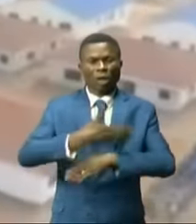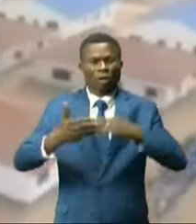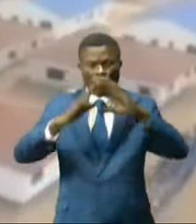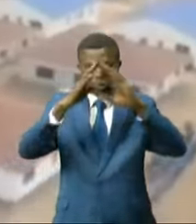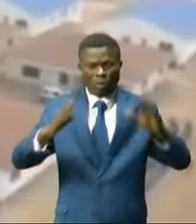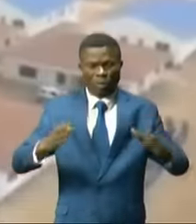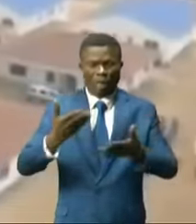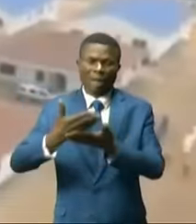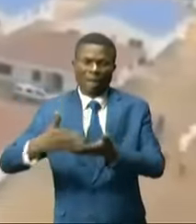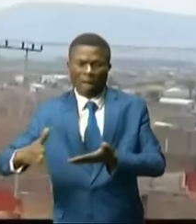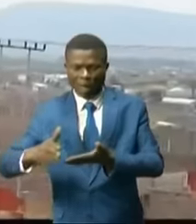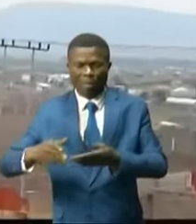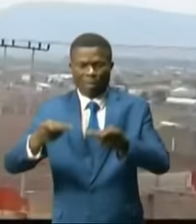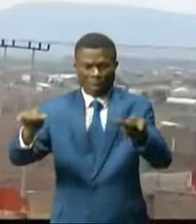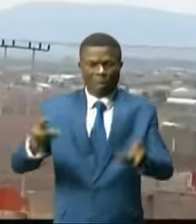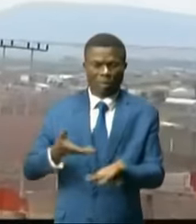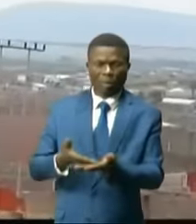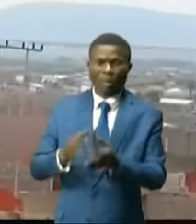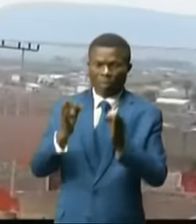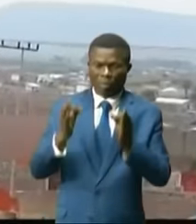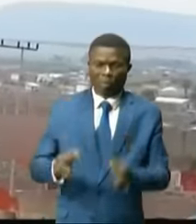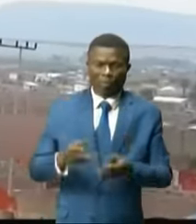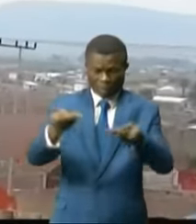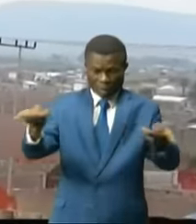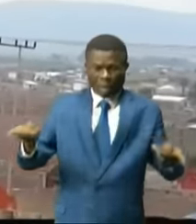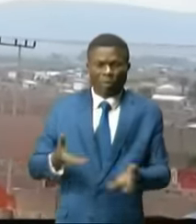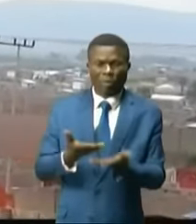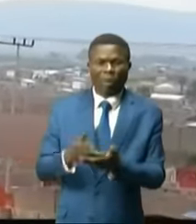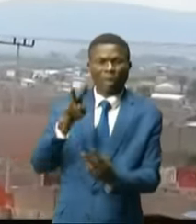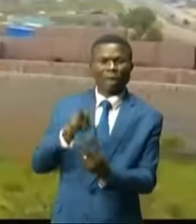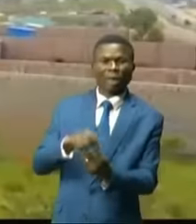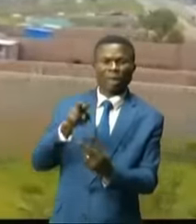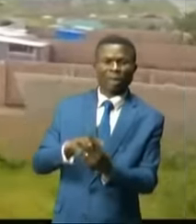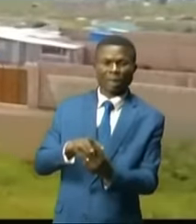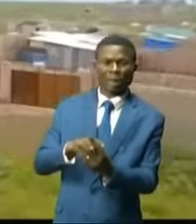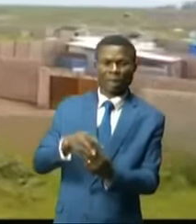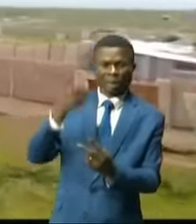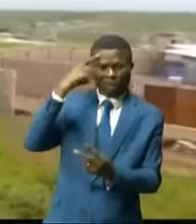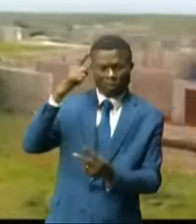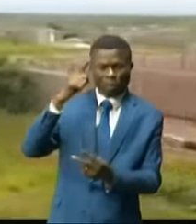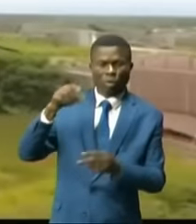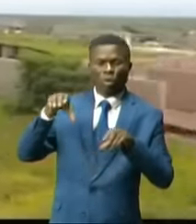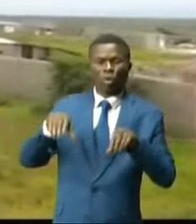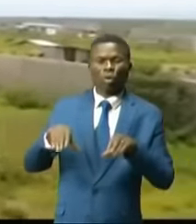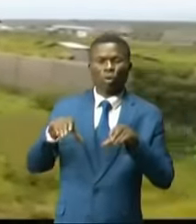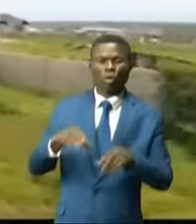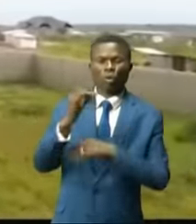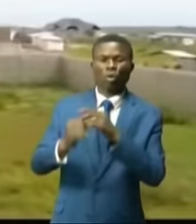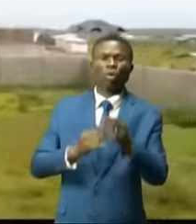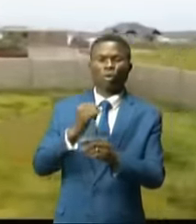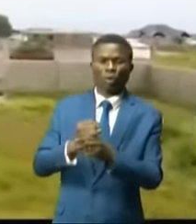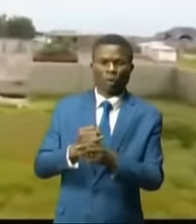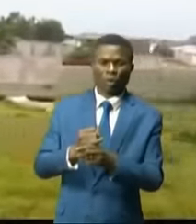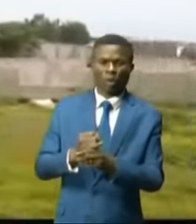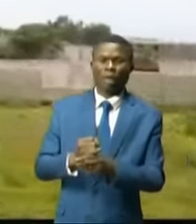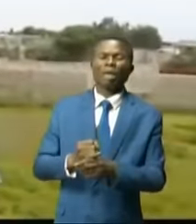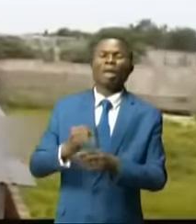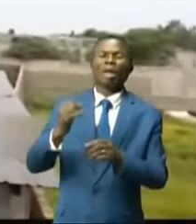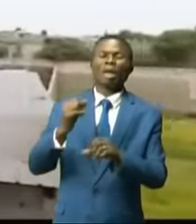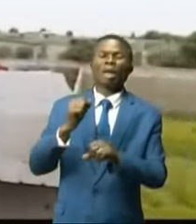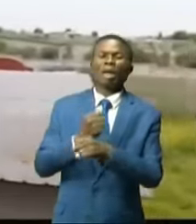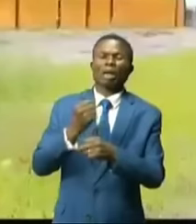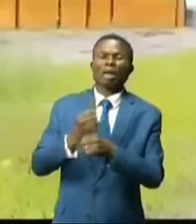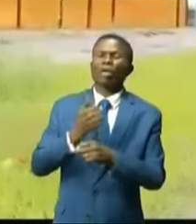sur une partie de ce site. Et pourtant, ce site est une propriété de Congo International Investment